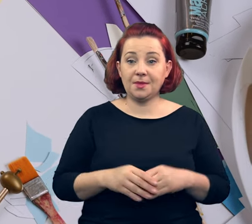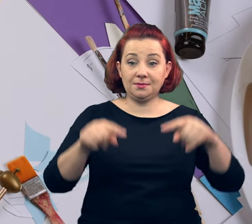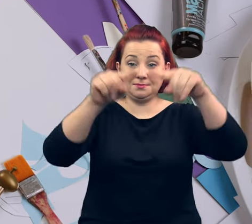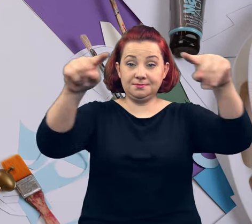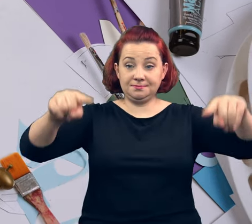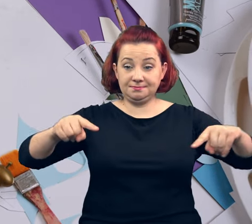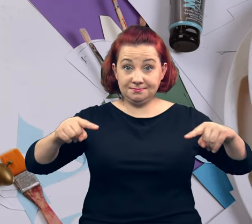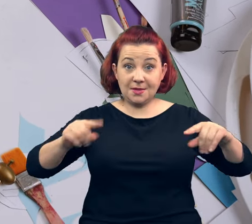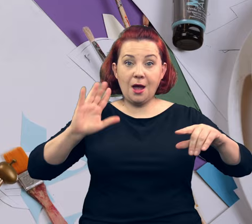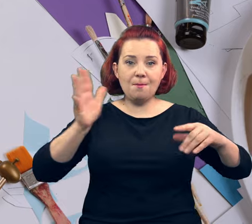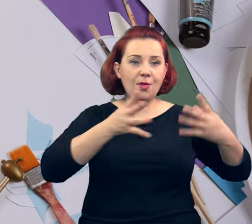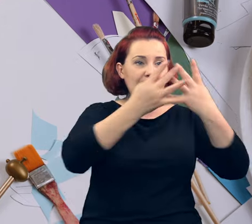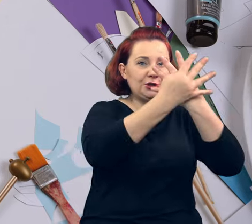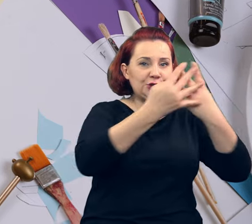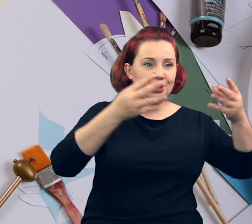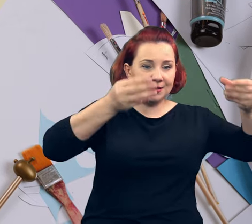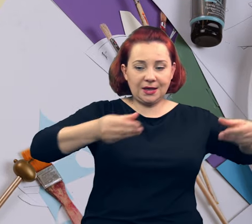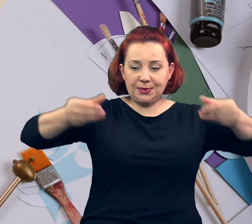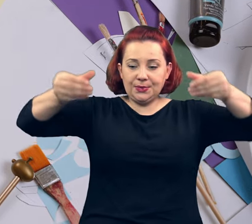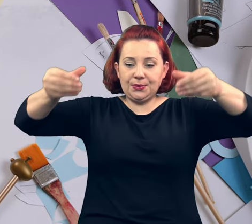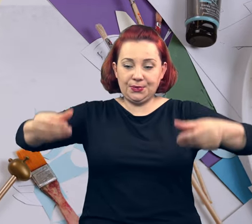To jest nasz szablon.